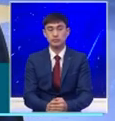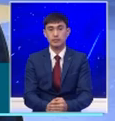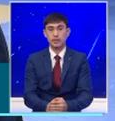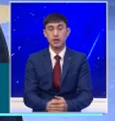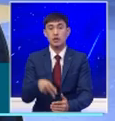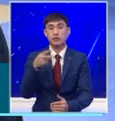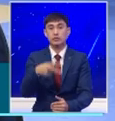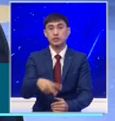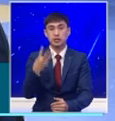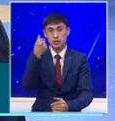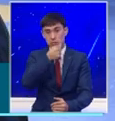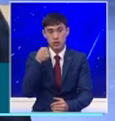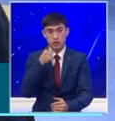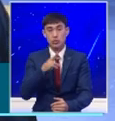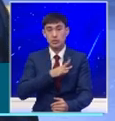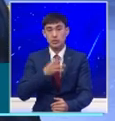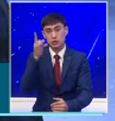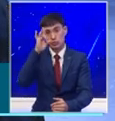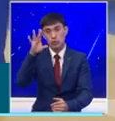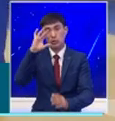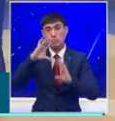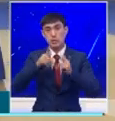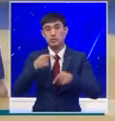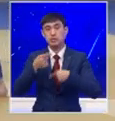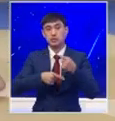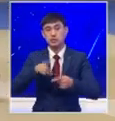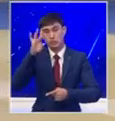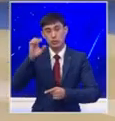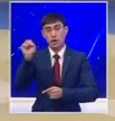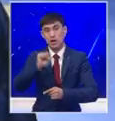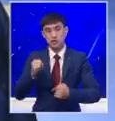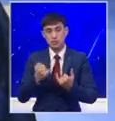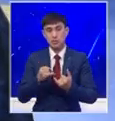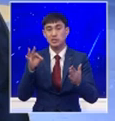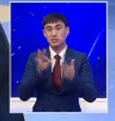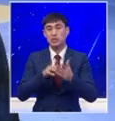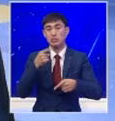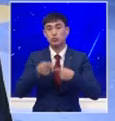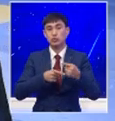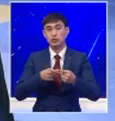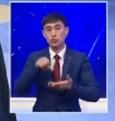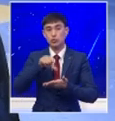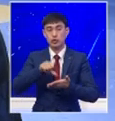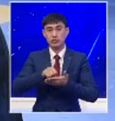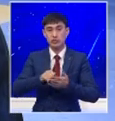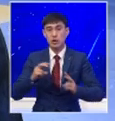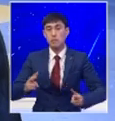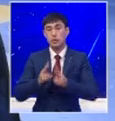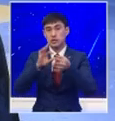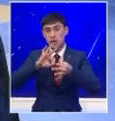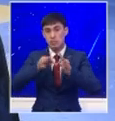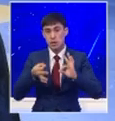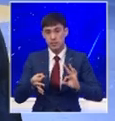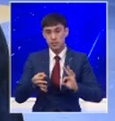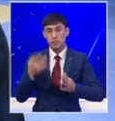В 2023 году я стал чемпионом мира, затем чемпионом Азии. Теперь цель на будущее – принять участие в Парижской Олимпиаде.